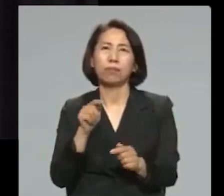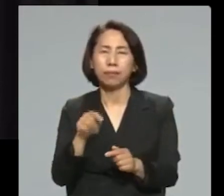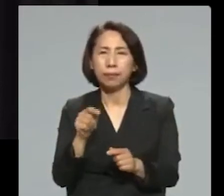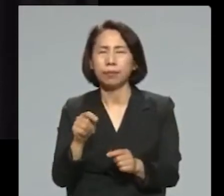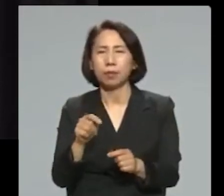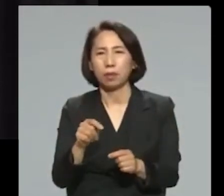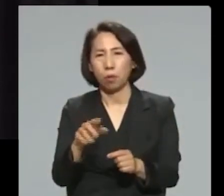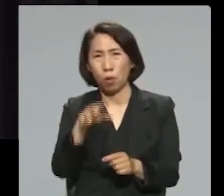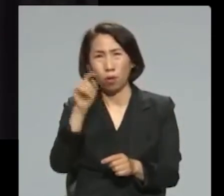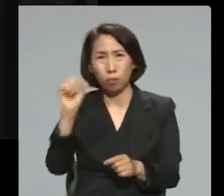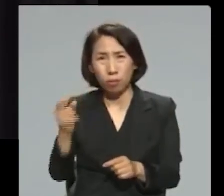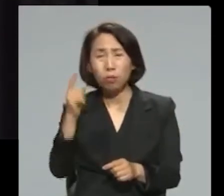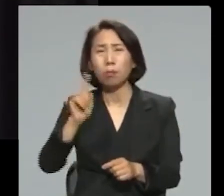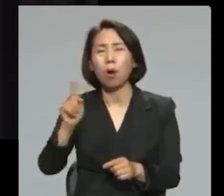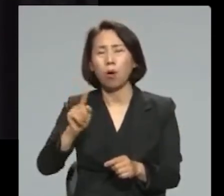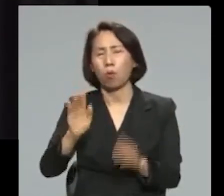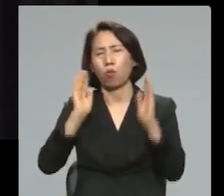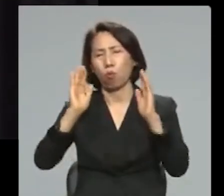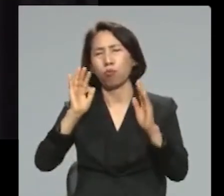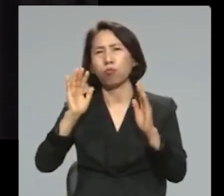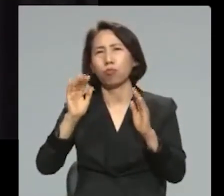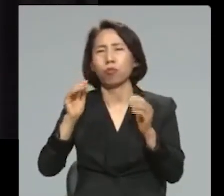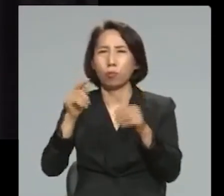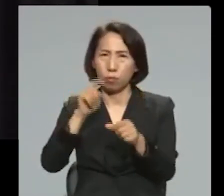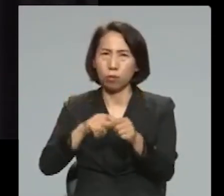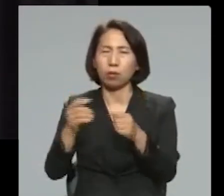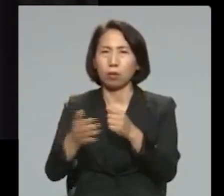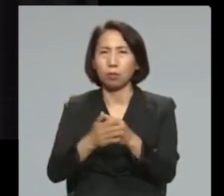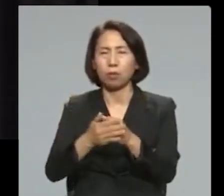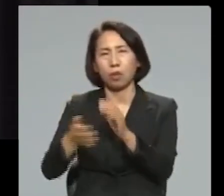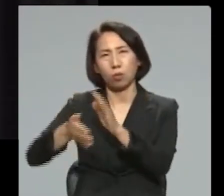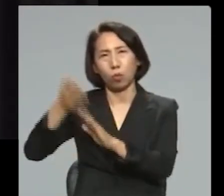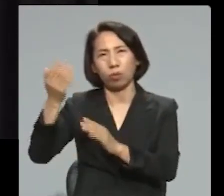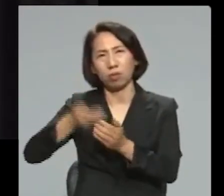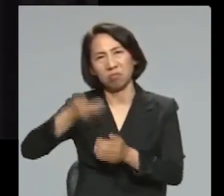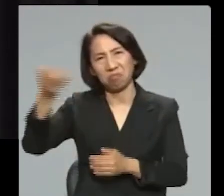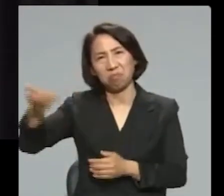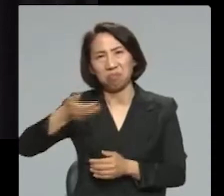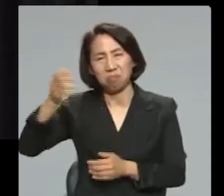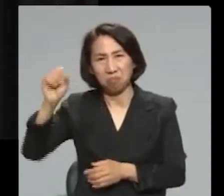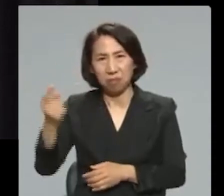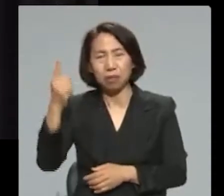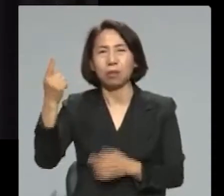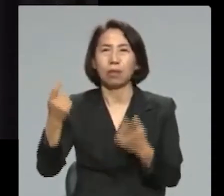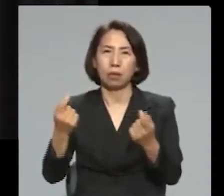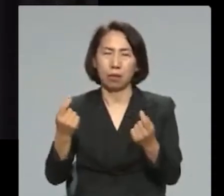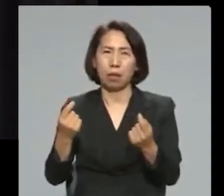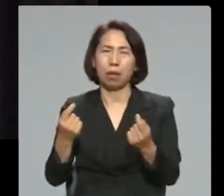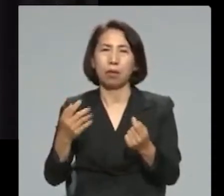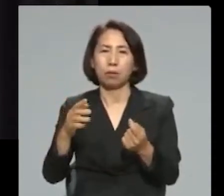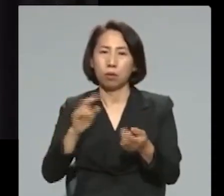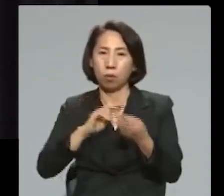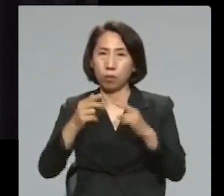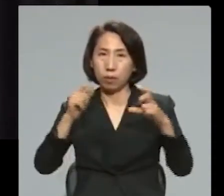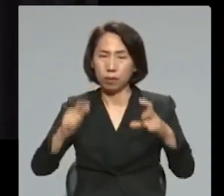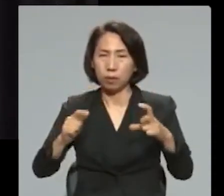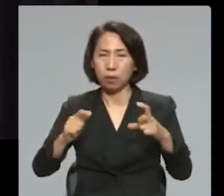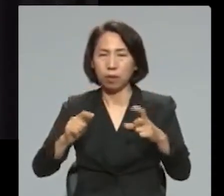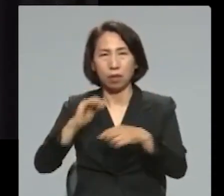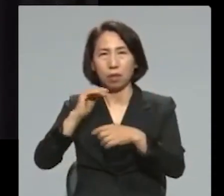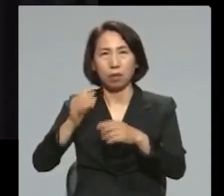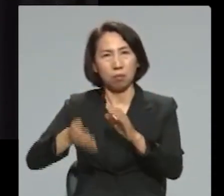인근 대도시로 전학시키는 것이 인구 유출의 한 원인으로 지목되는데요. 고령적 학생들이 외부로 나가지